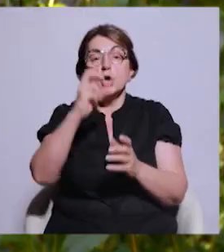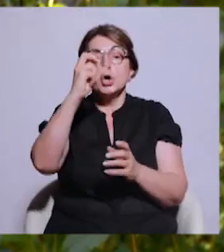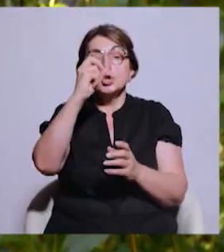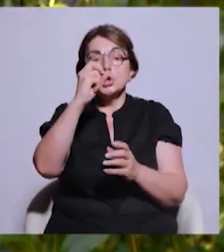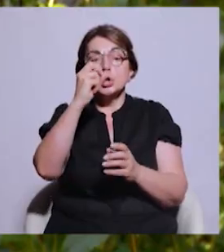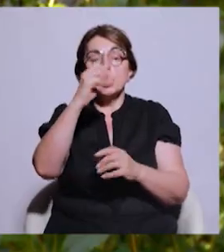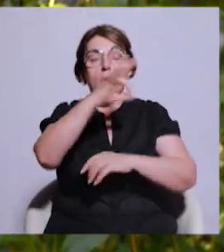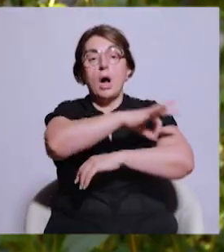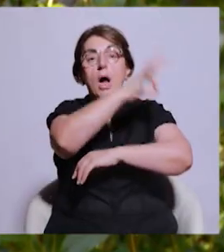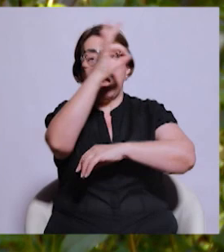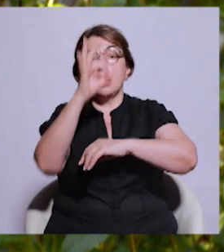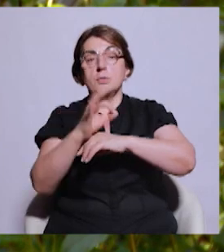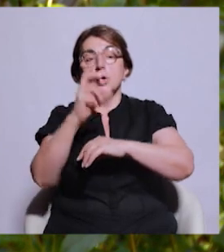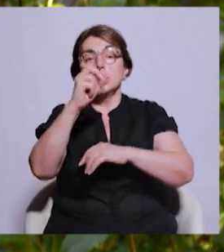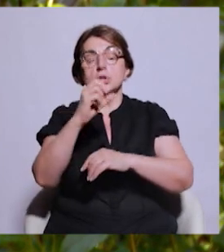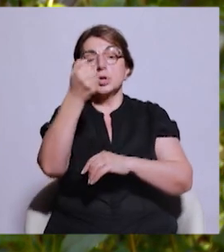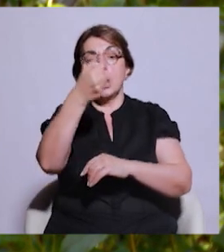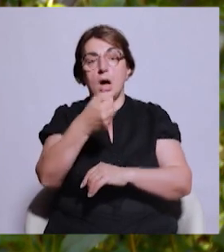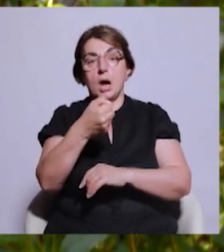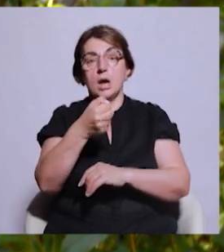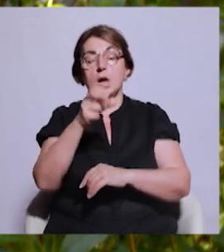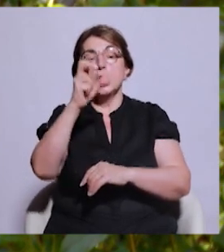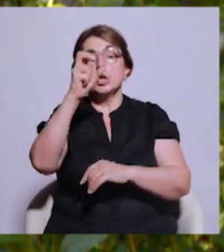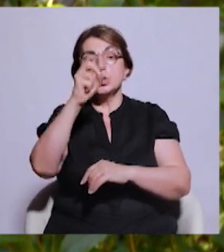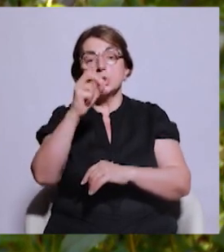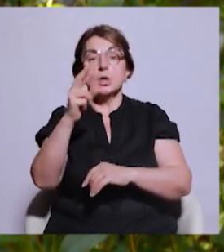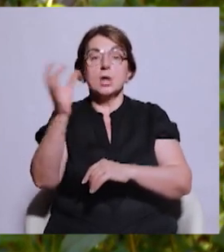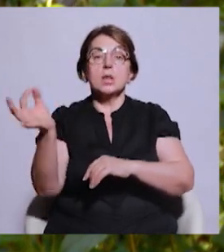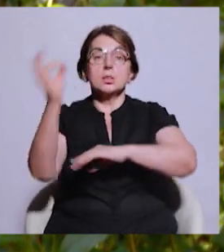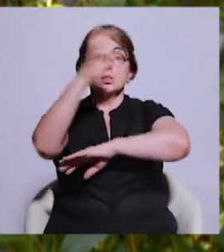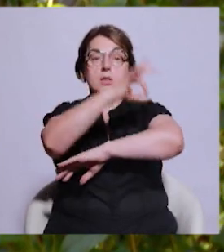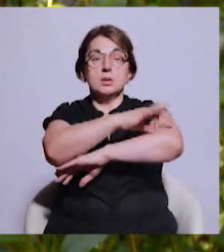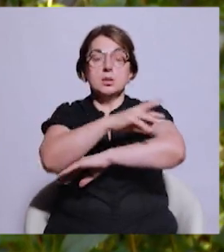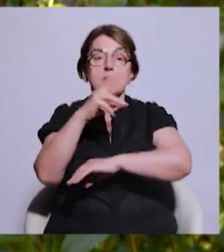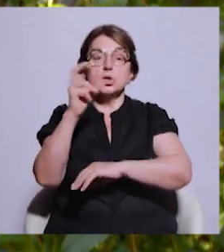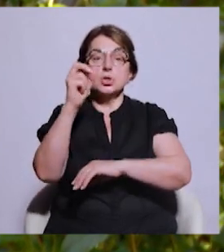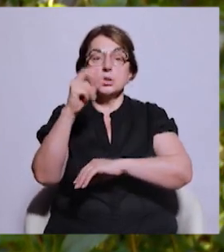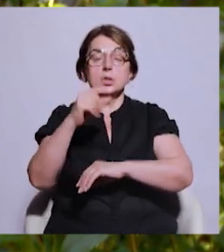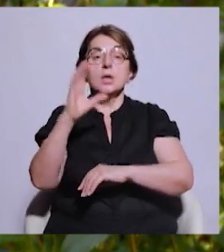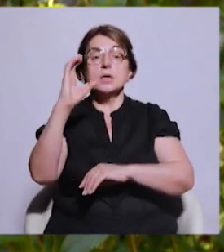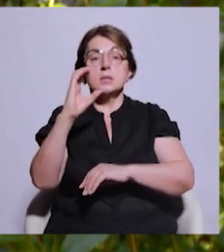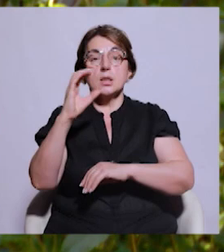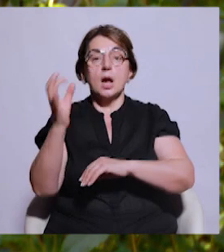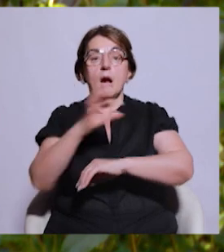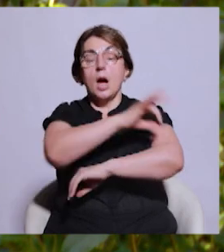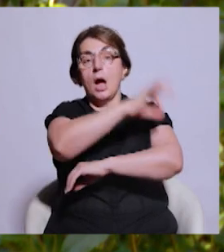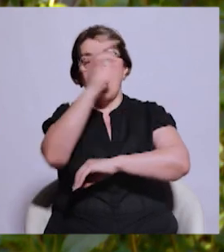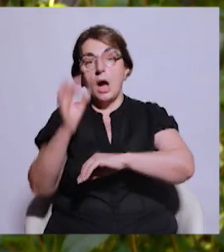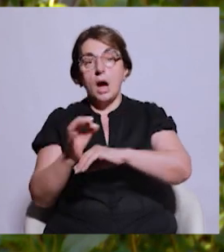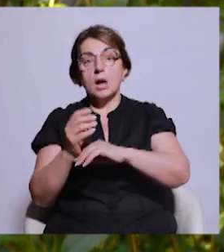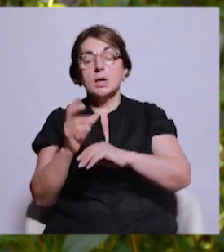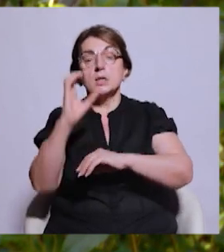მაგალითად, ჩრდილო აღმოსავლეთი აღინიშნება ჩა, ჩრდილო დასავლეთი ჩდ, სამხრეთ